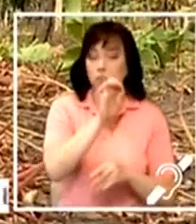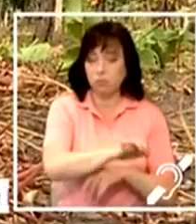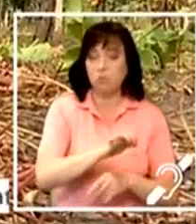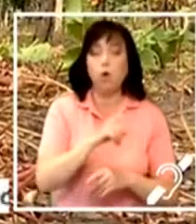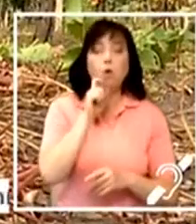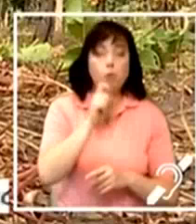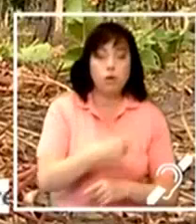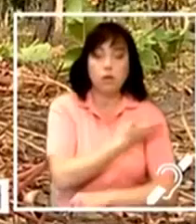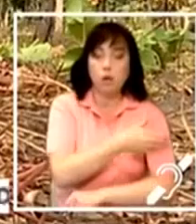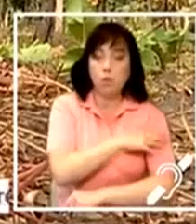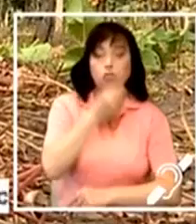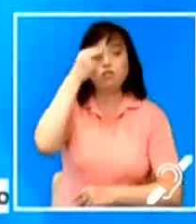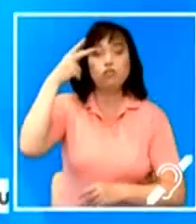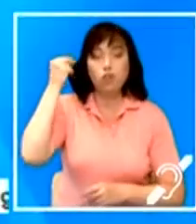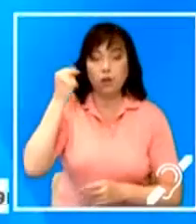România, Polonia și Cehia.